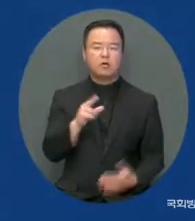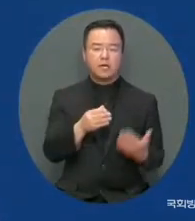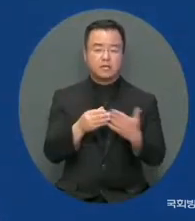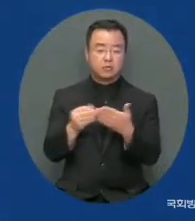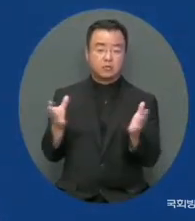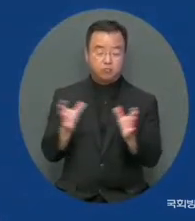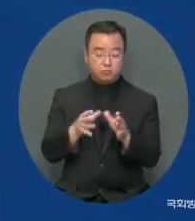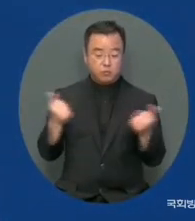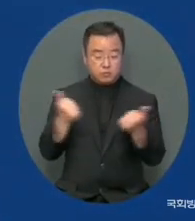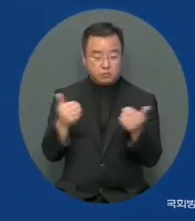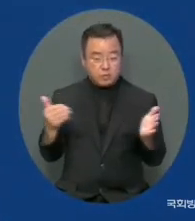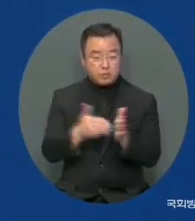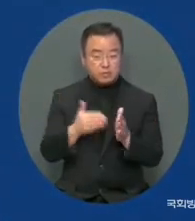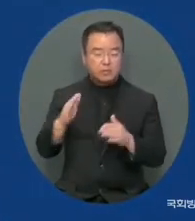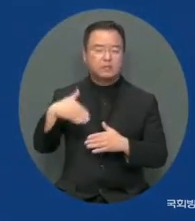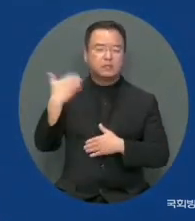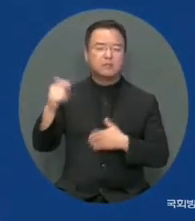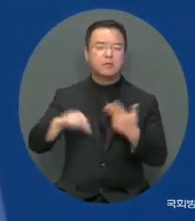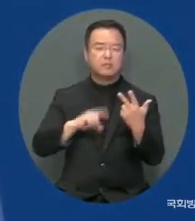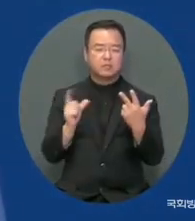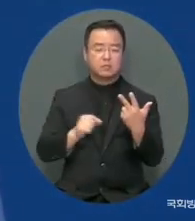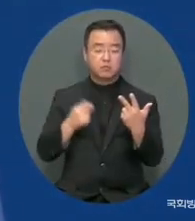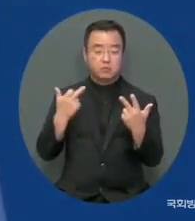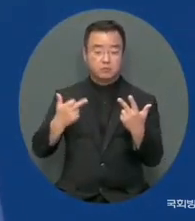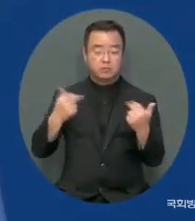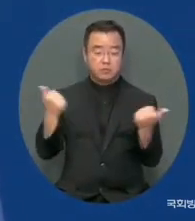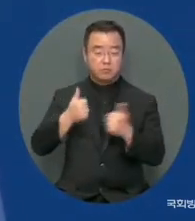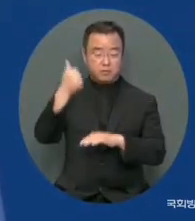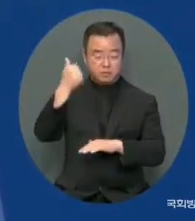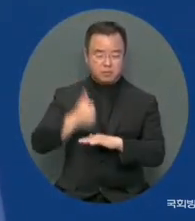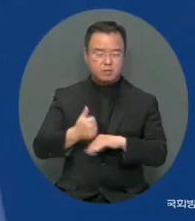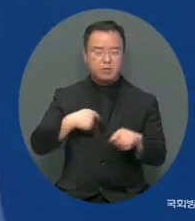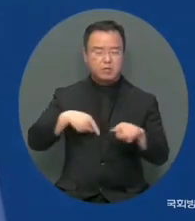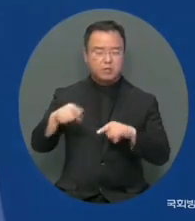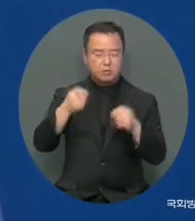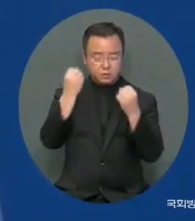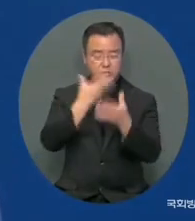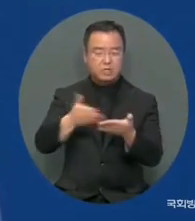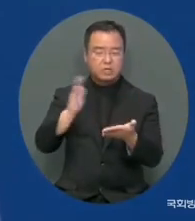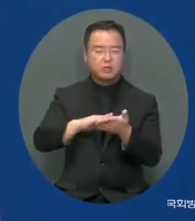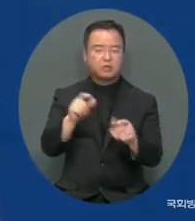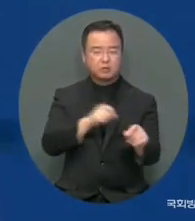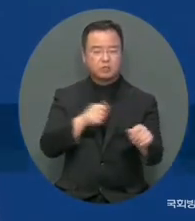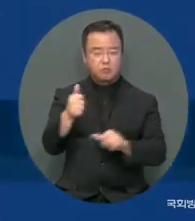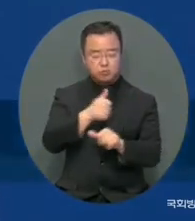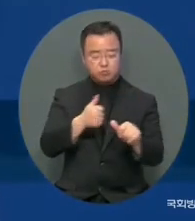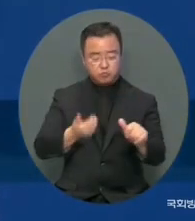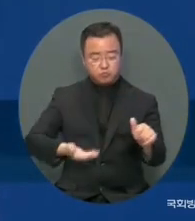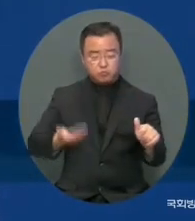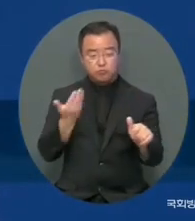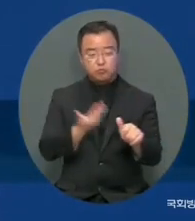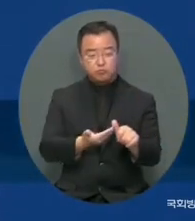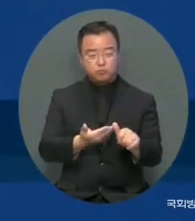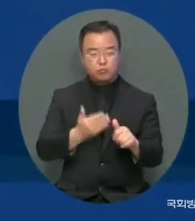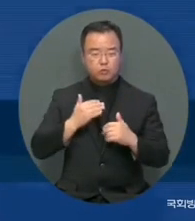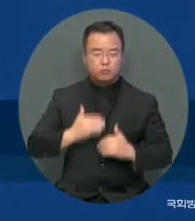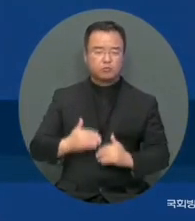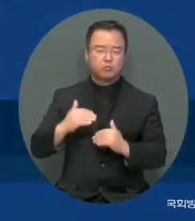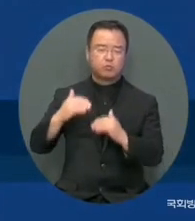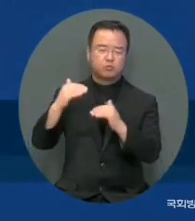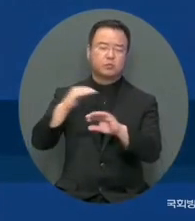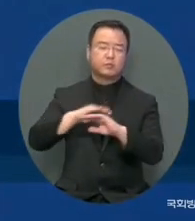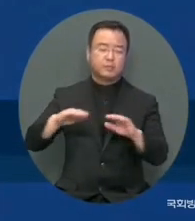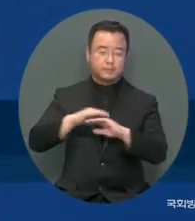끝나면 7월 17일 협상 결과를 정치개혁특별위원회로 이관하고 본회의에서 의결 절차를 밟기로